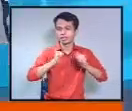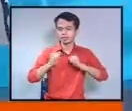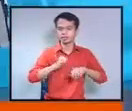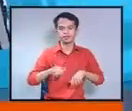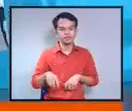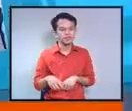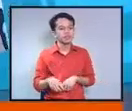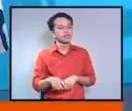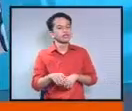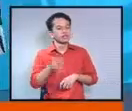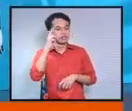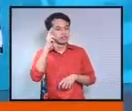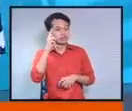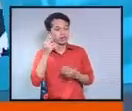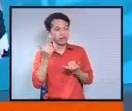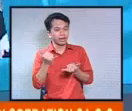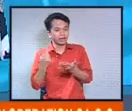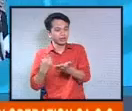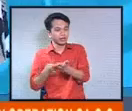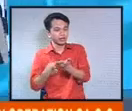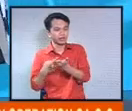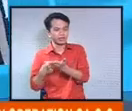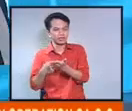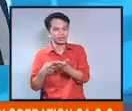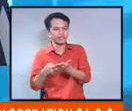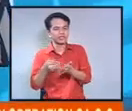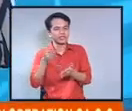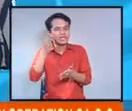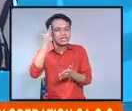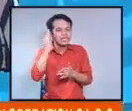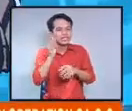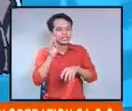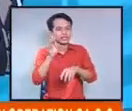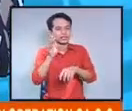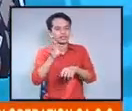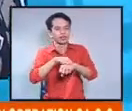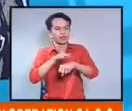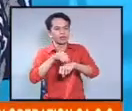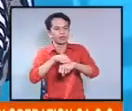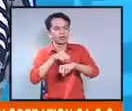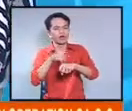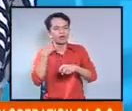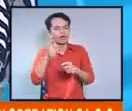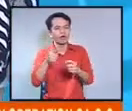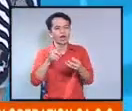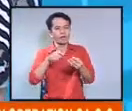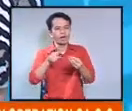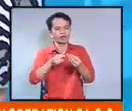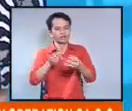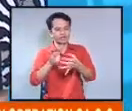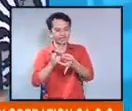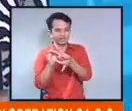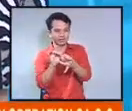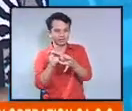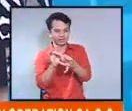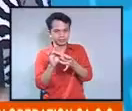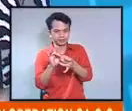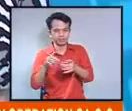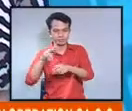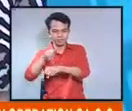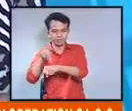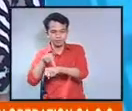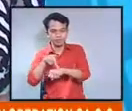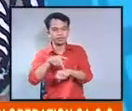Idol Rafi, kabilang sa napag-usapan sa courtesy call ni Ambassador Han Dongman ang pagpapaigting ng relasyon ng Pilipinas at ng South